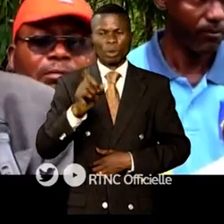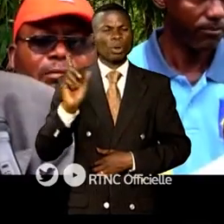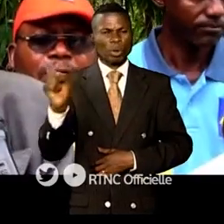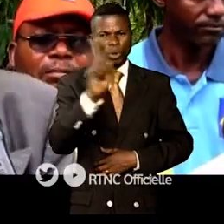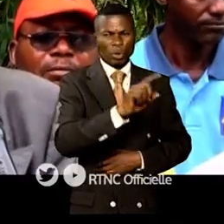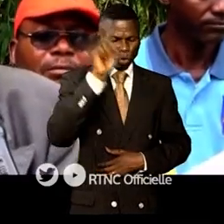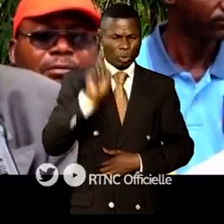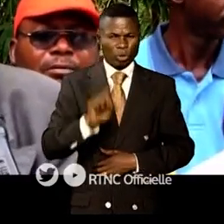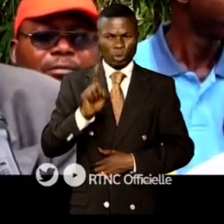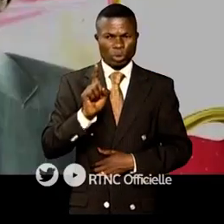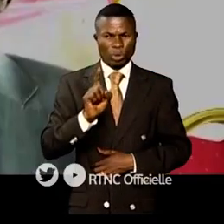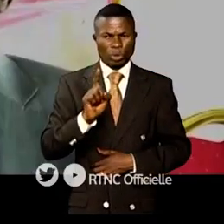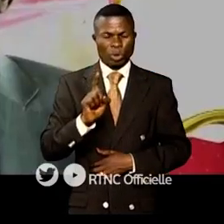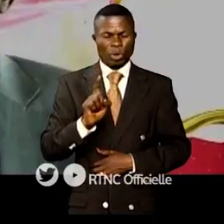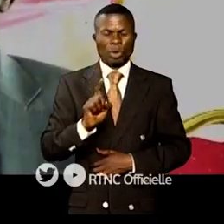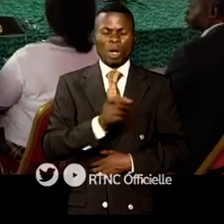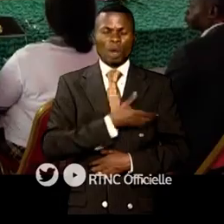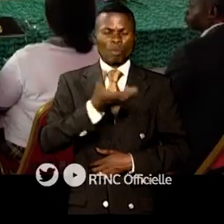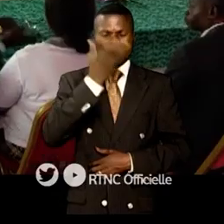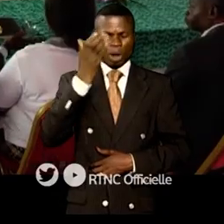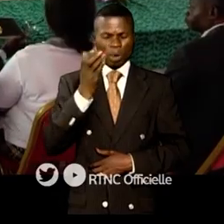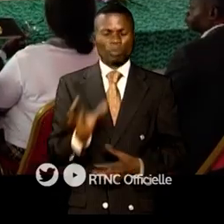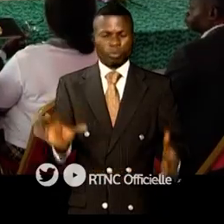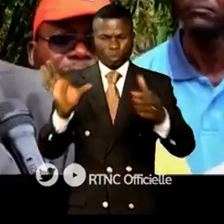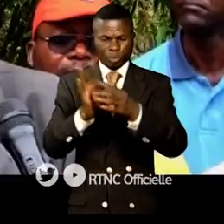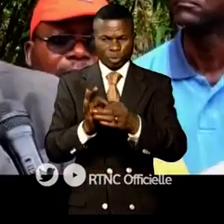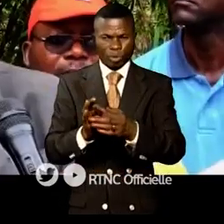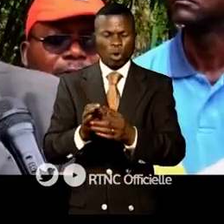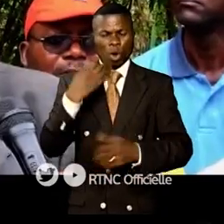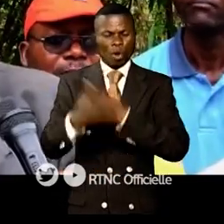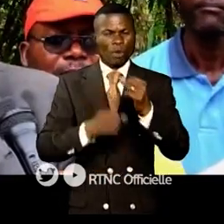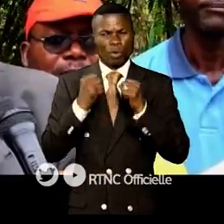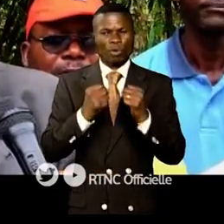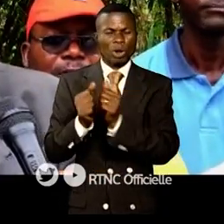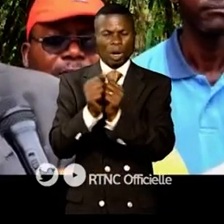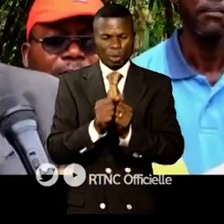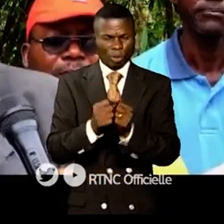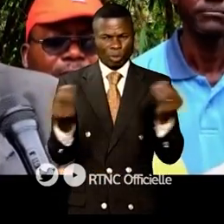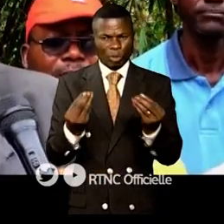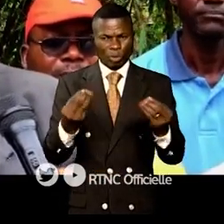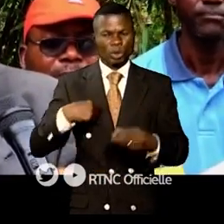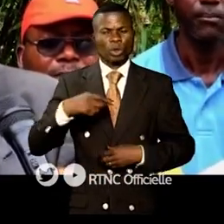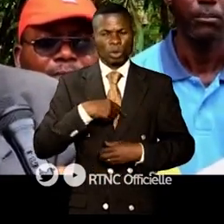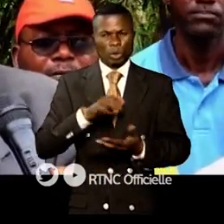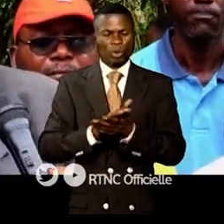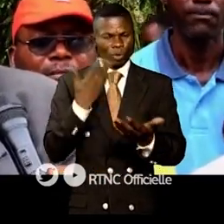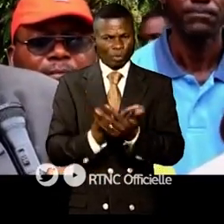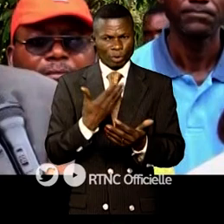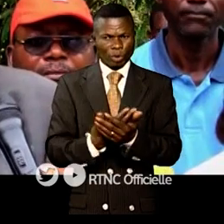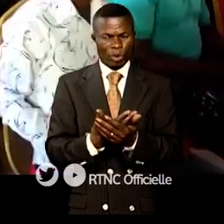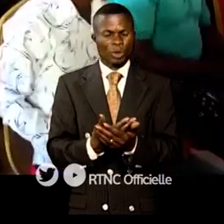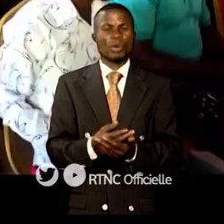d'entre nous doit en avoir l'âme pour que nous conjuguions nos efforts de manière à ce que nous arrivions rapidement à